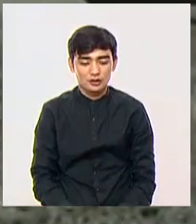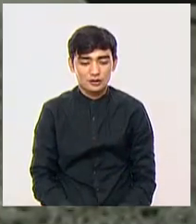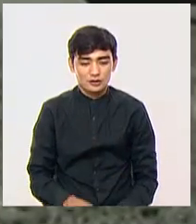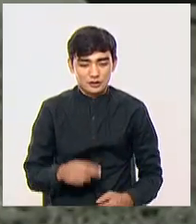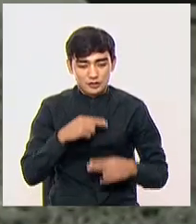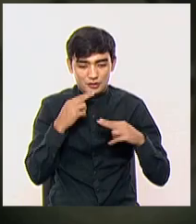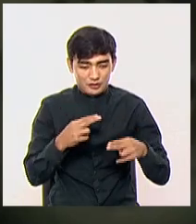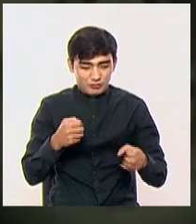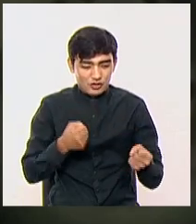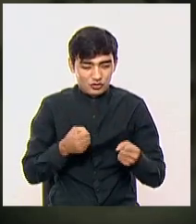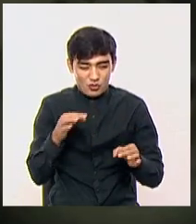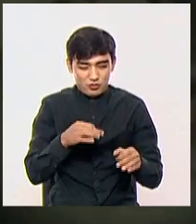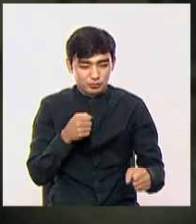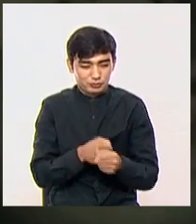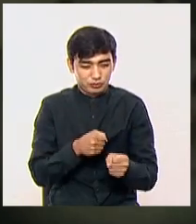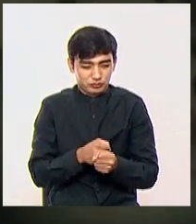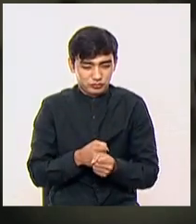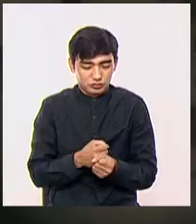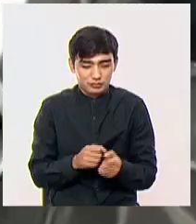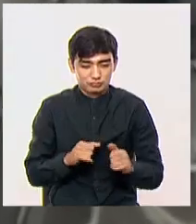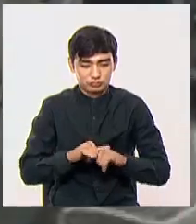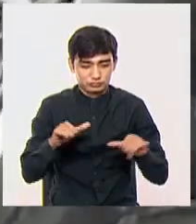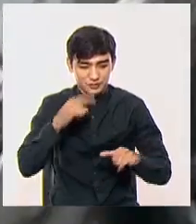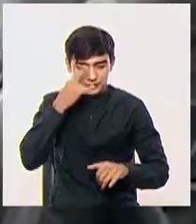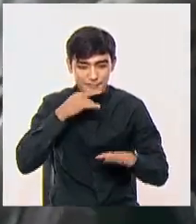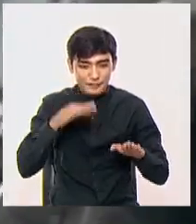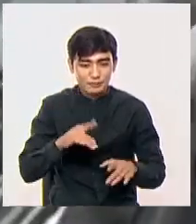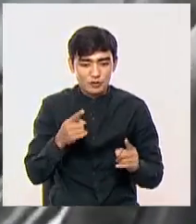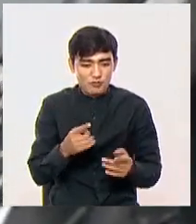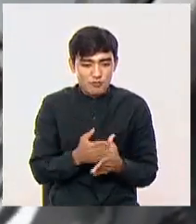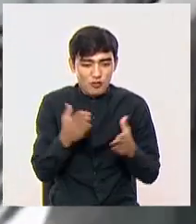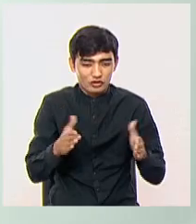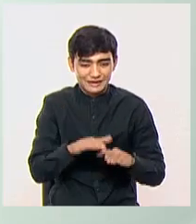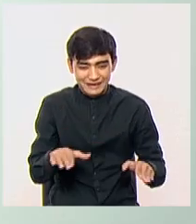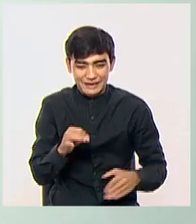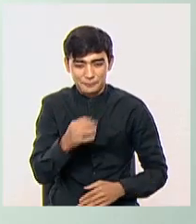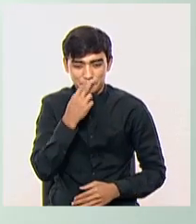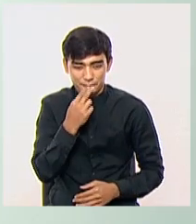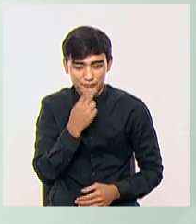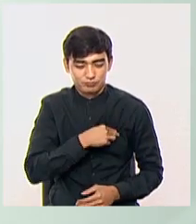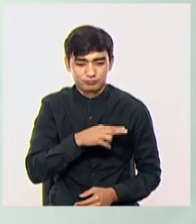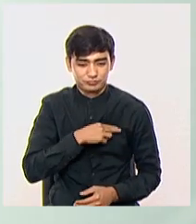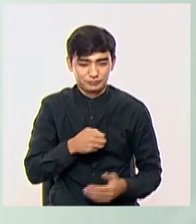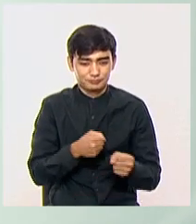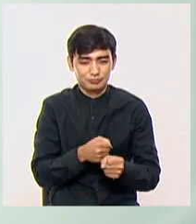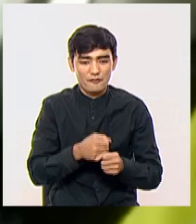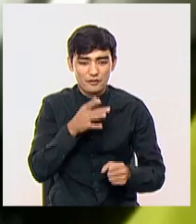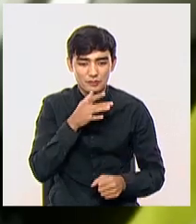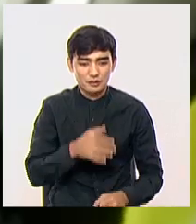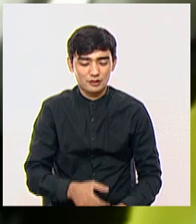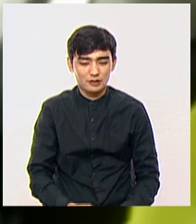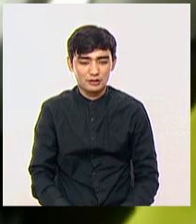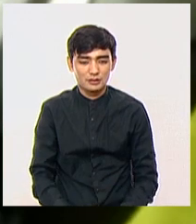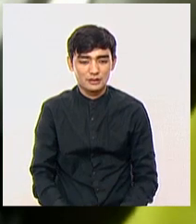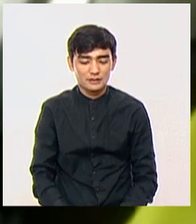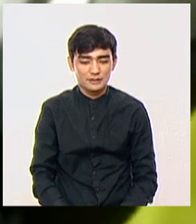Берегись автомобиля. Количество аварий критически растет в Казахстане. Почему все больше детей и подростков погибают в ДТП? Да, это их